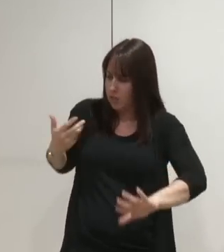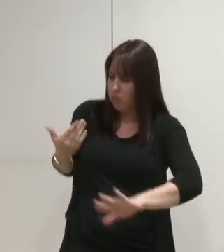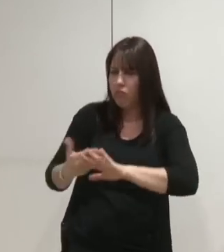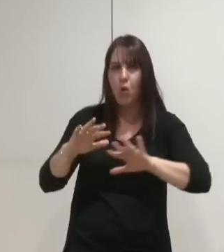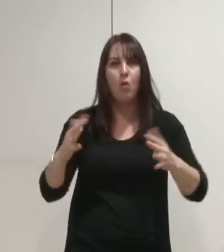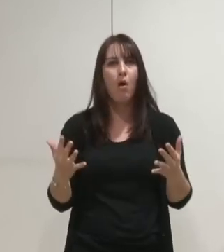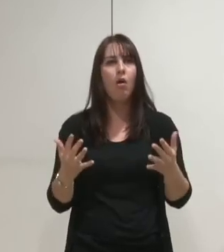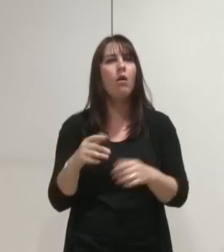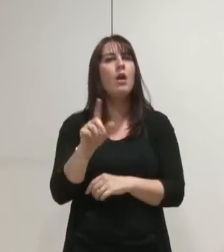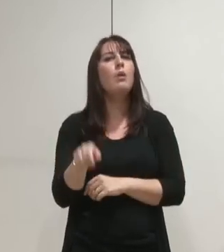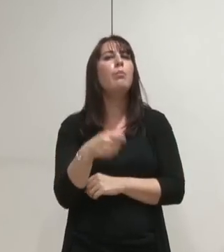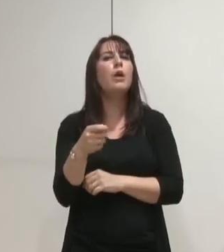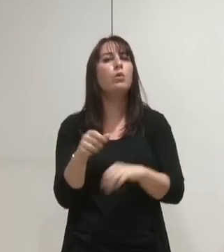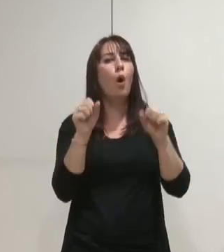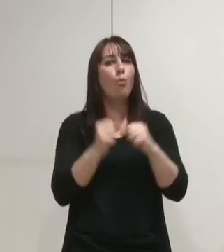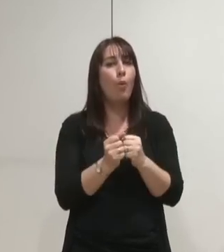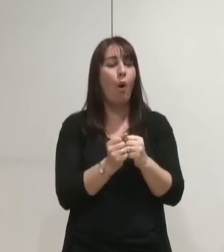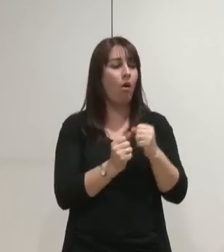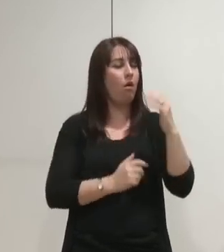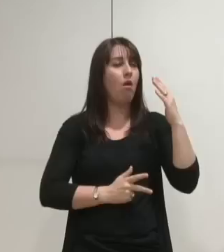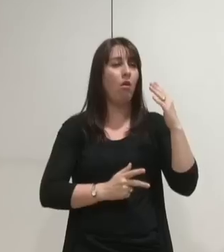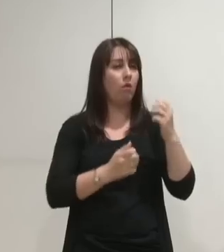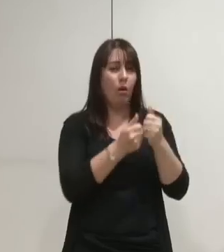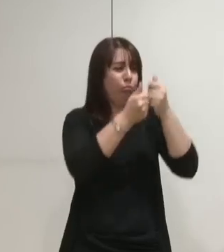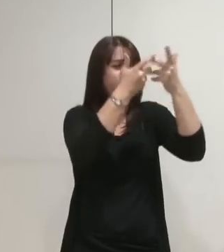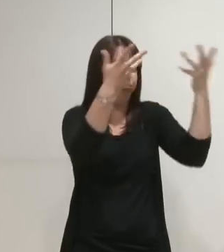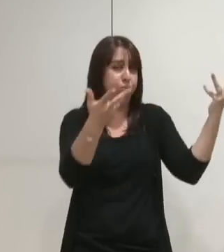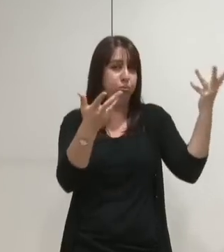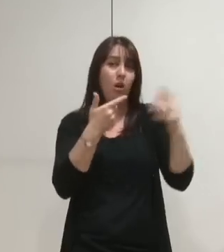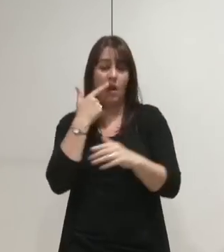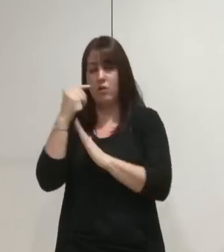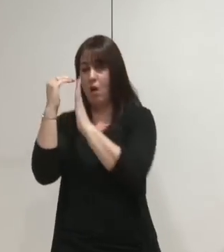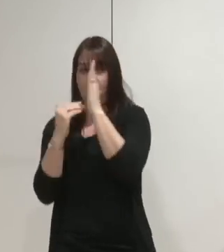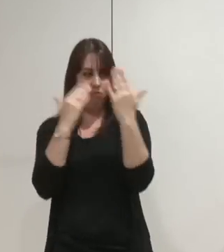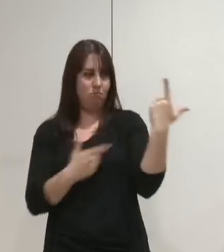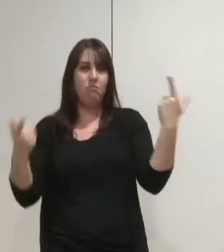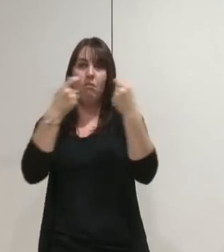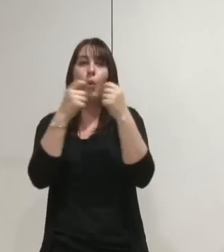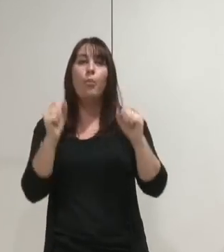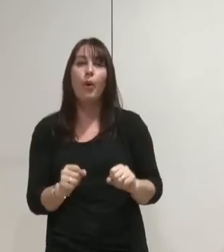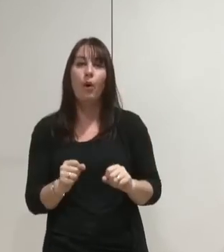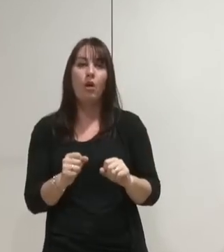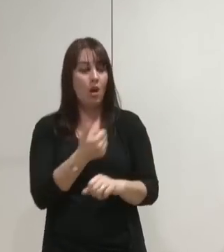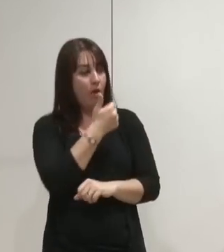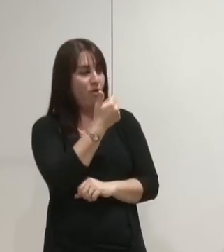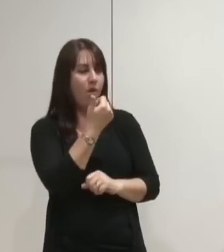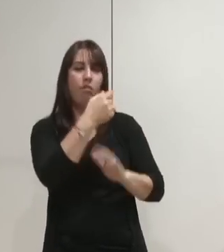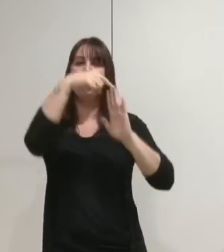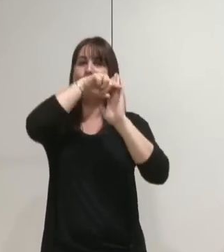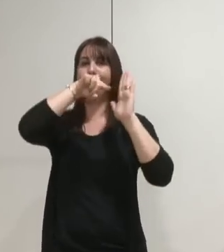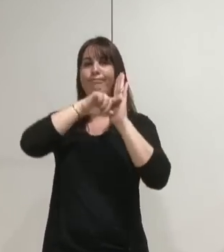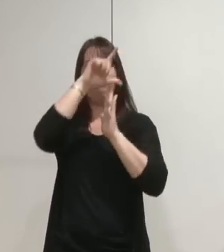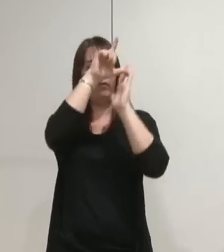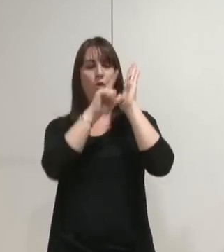t entendu que qui peut le plus peut le moins et et que vous avez le droit d'aller au-delà des obligations